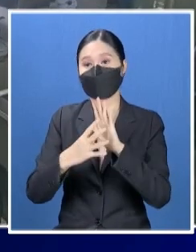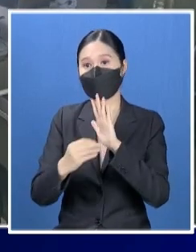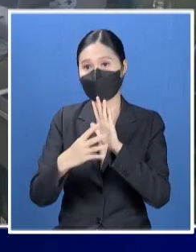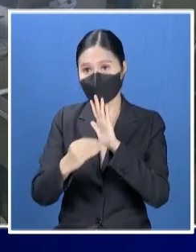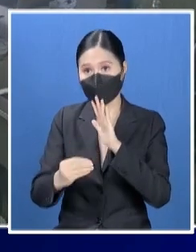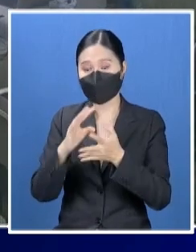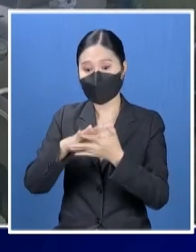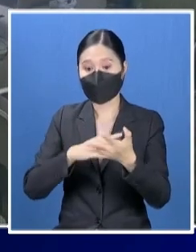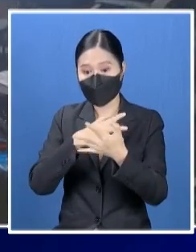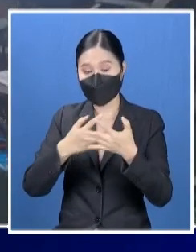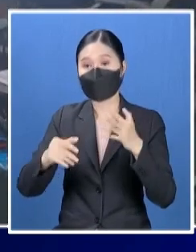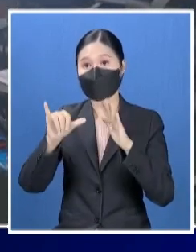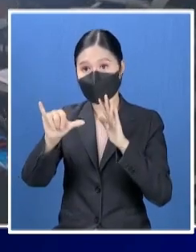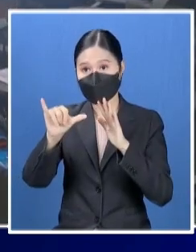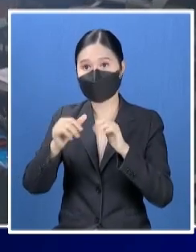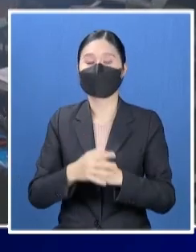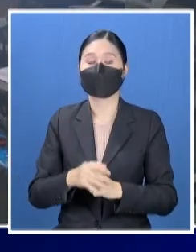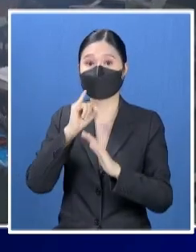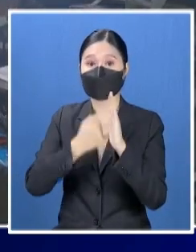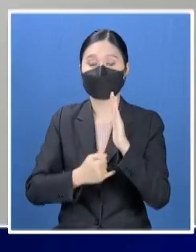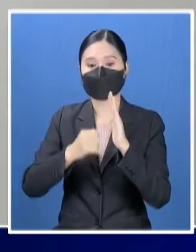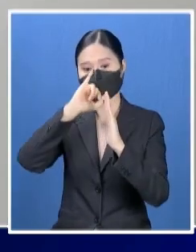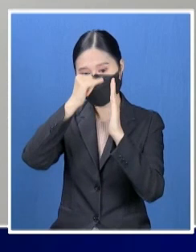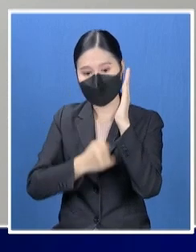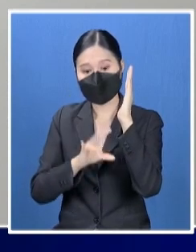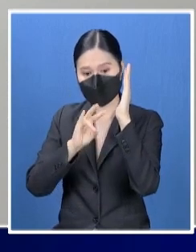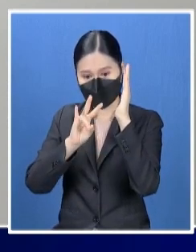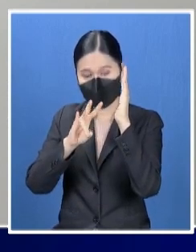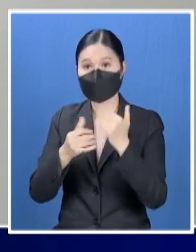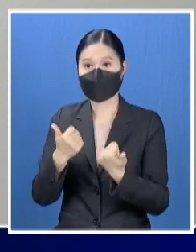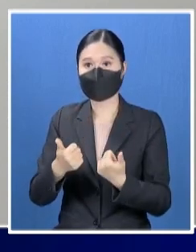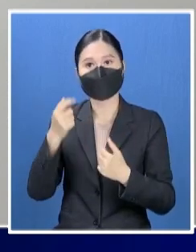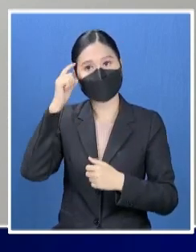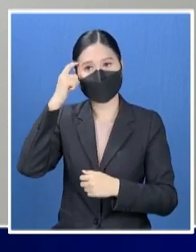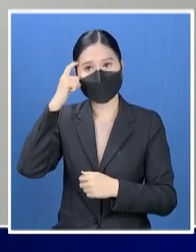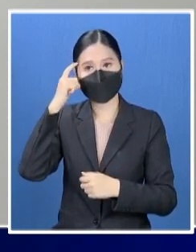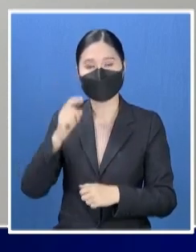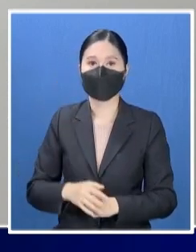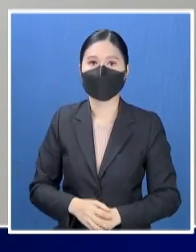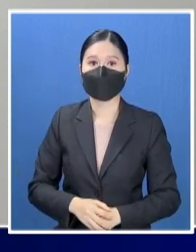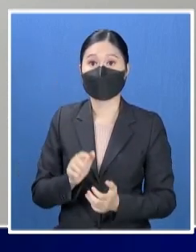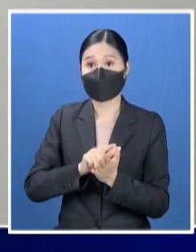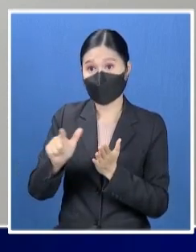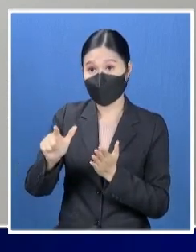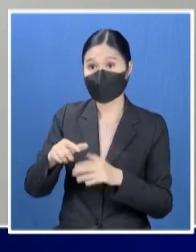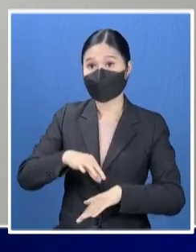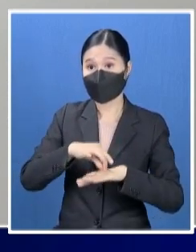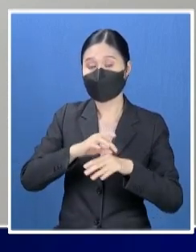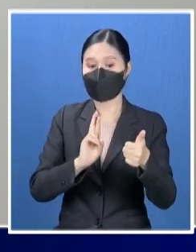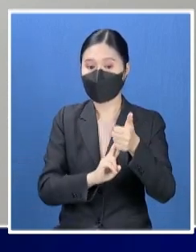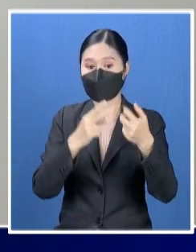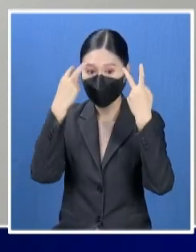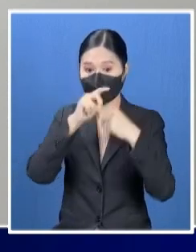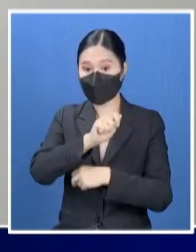แผนยุทธศาสตร์สมาคมกีฬาแห่งจังหวัด 77จังหวัดด้วยก็เลยไม่รู้ว่าลาออกจากตำแหน่ง